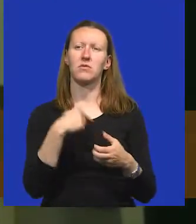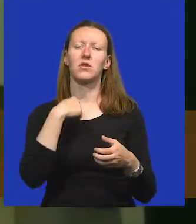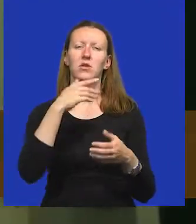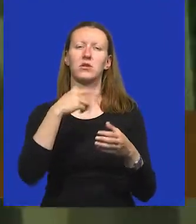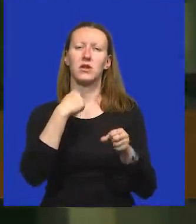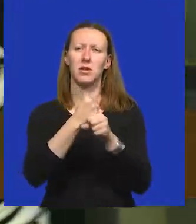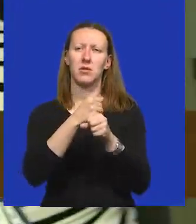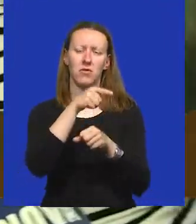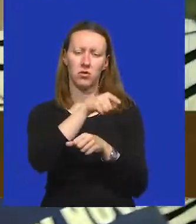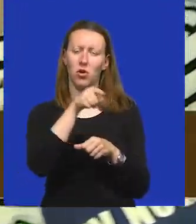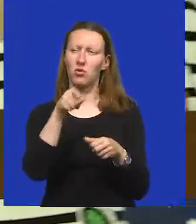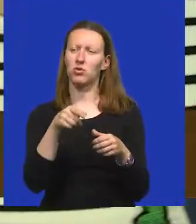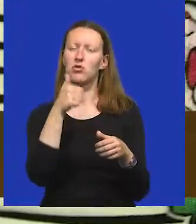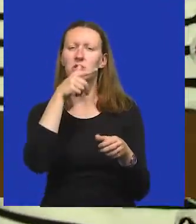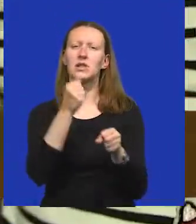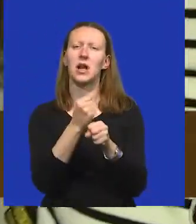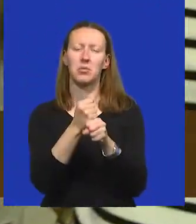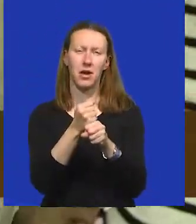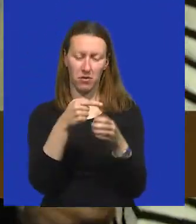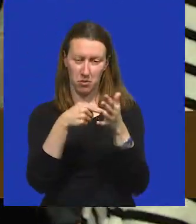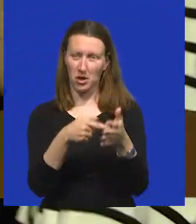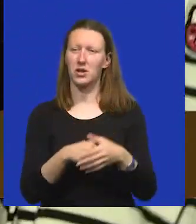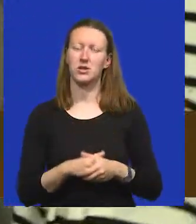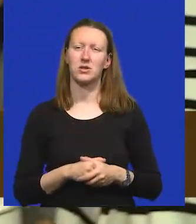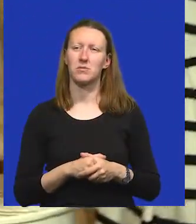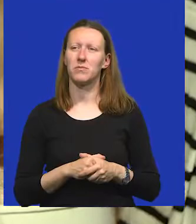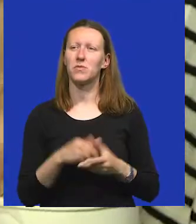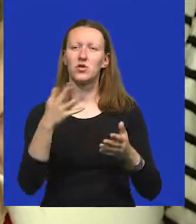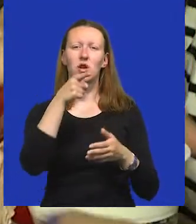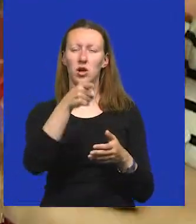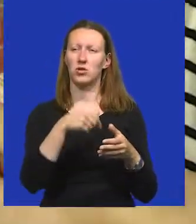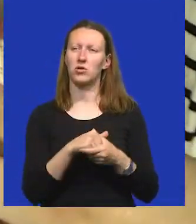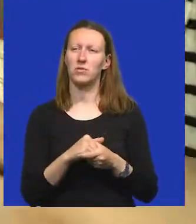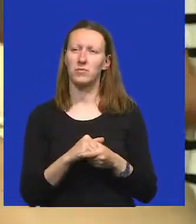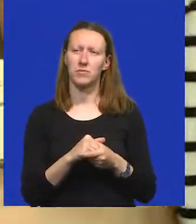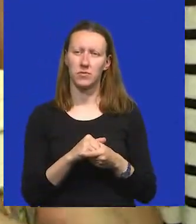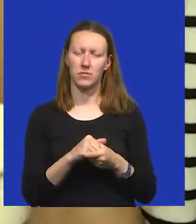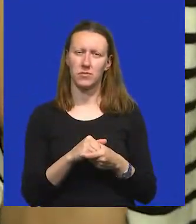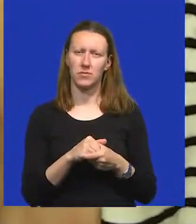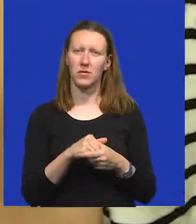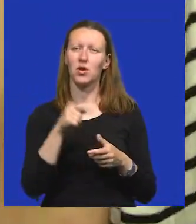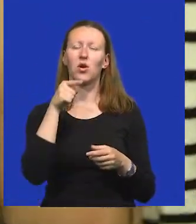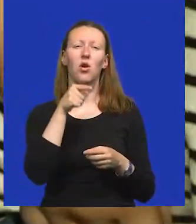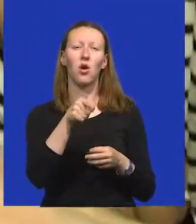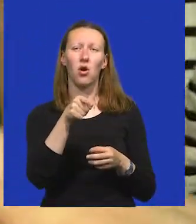fatto questo e questo. Puoi mostrarci cosa hai fatto? Cos'è questo?